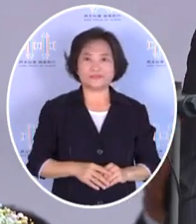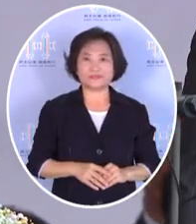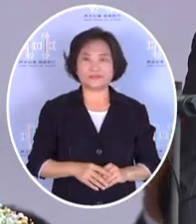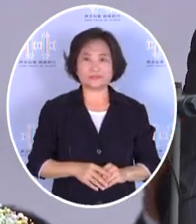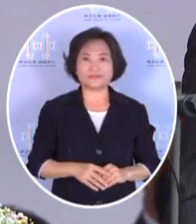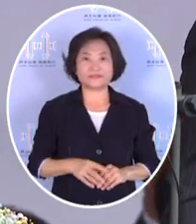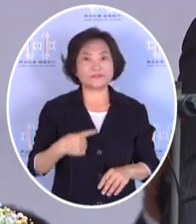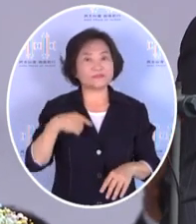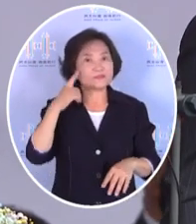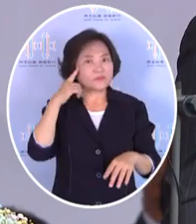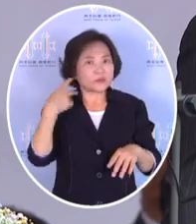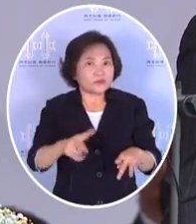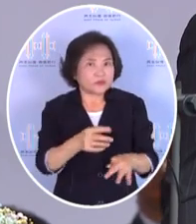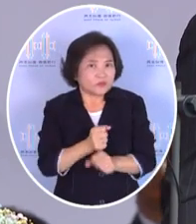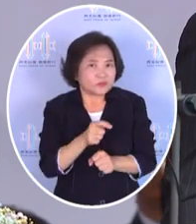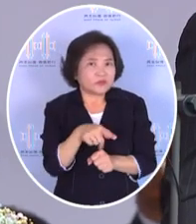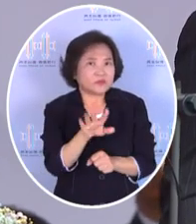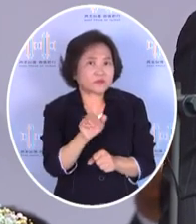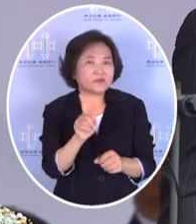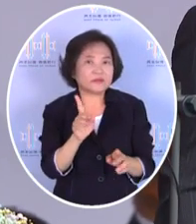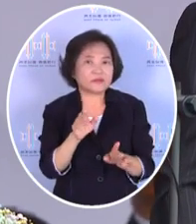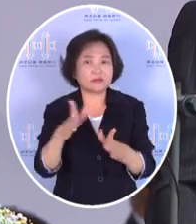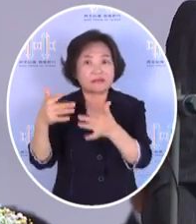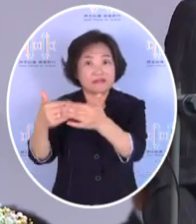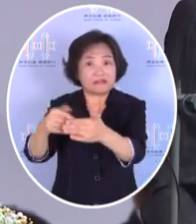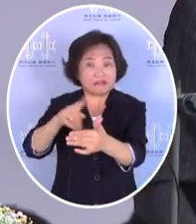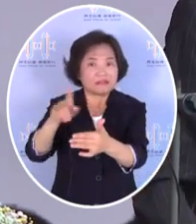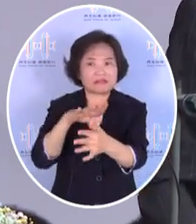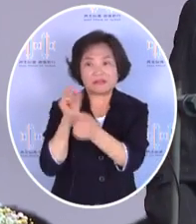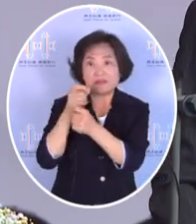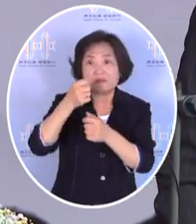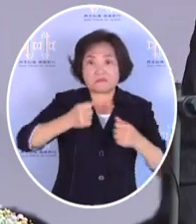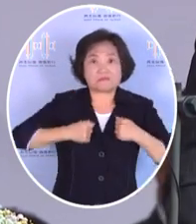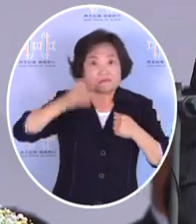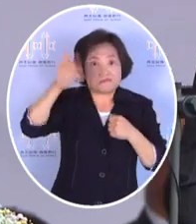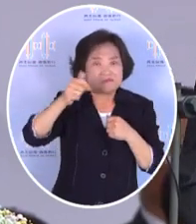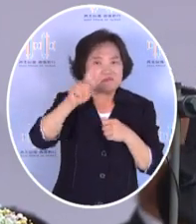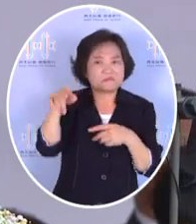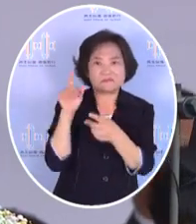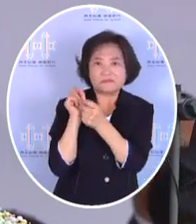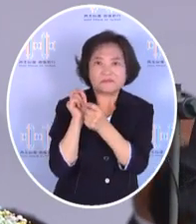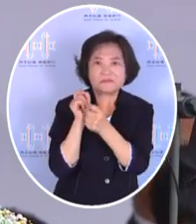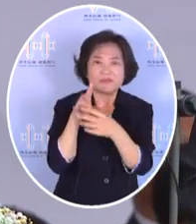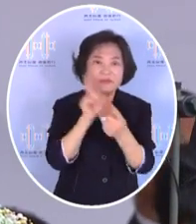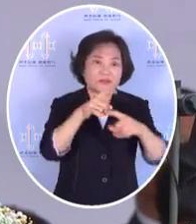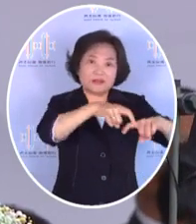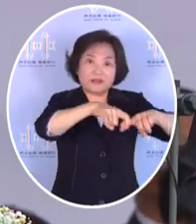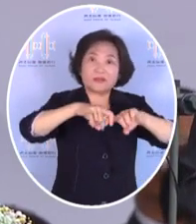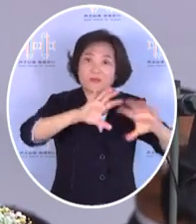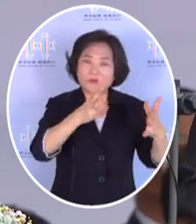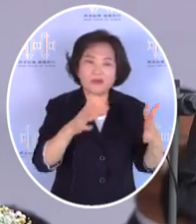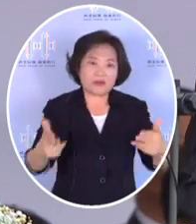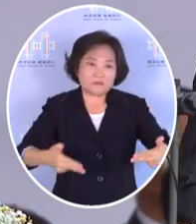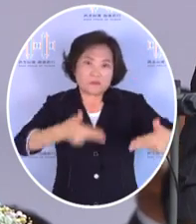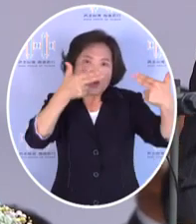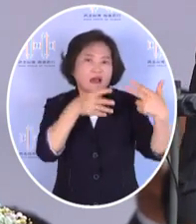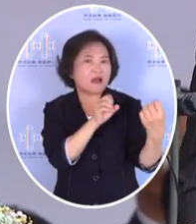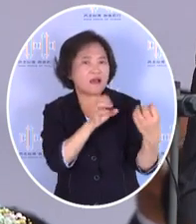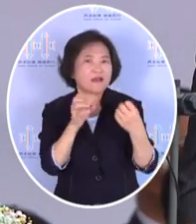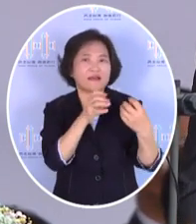我也注意到，对岸领导人最近在对联合国视讯演说